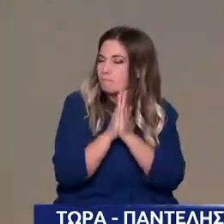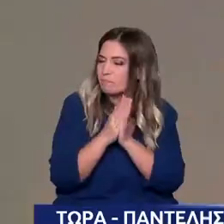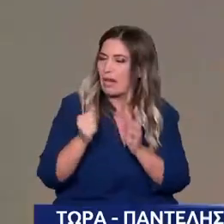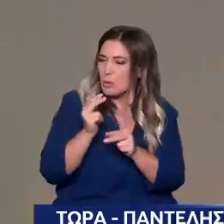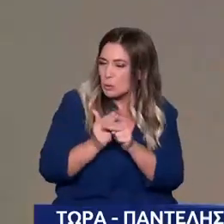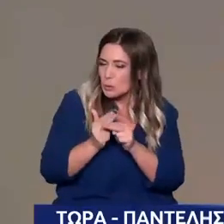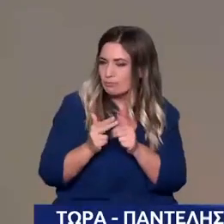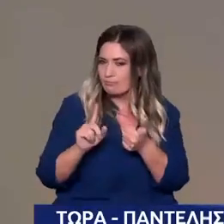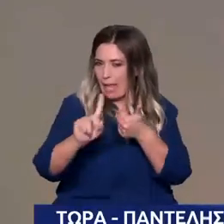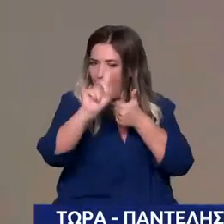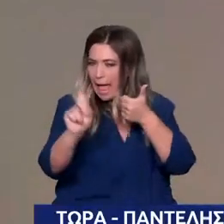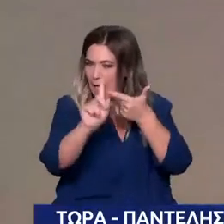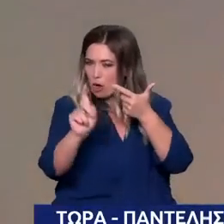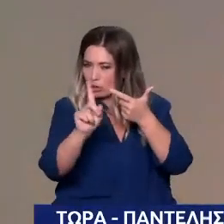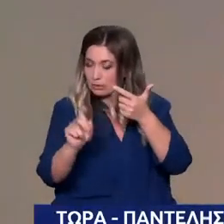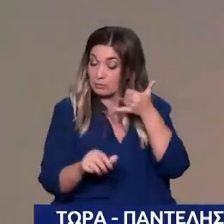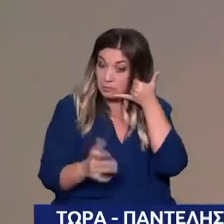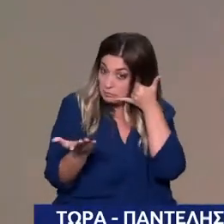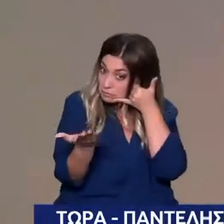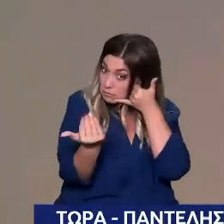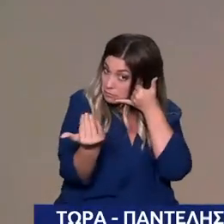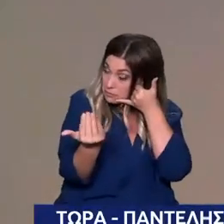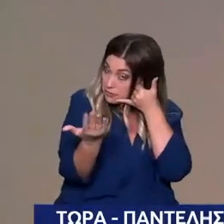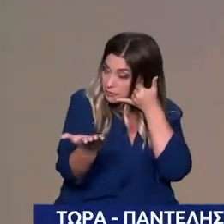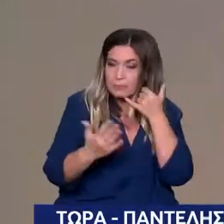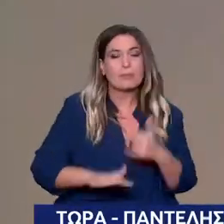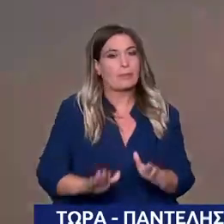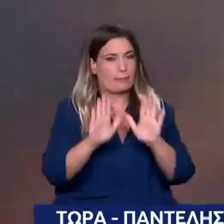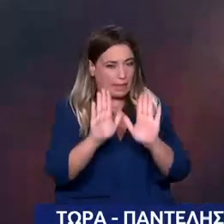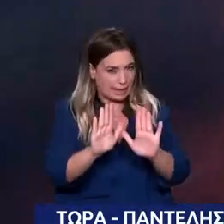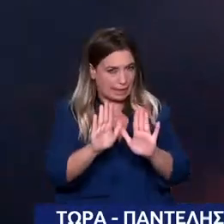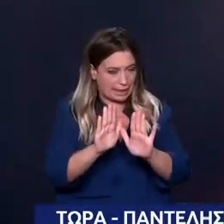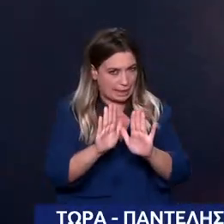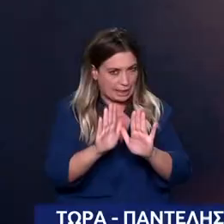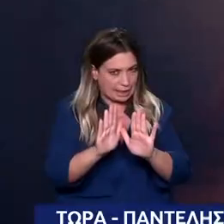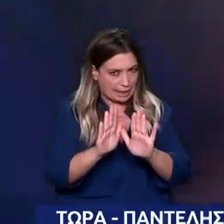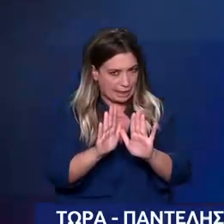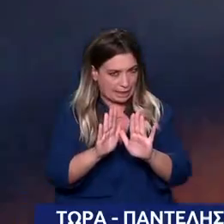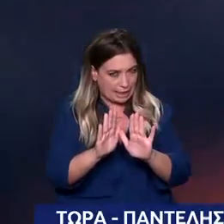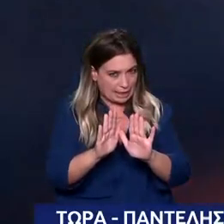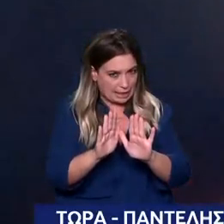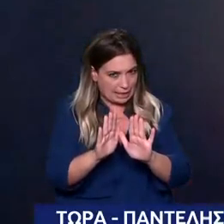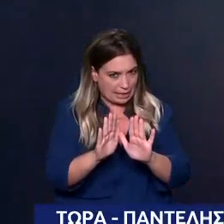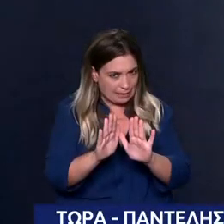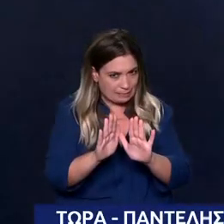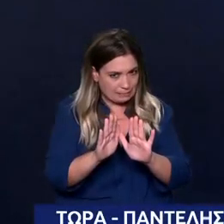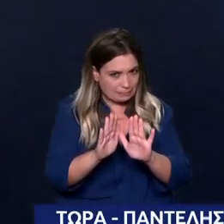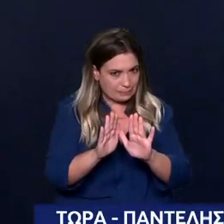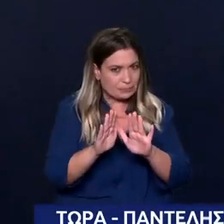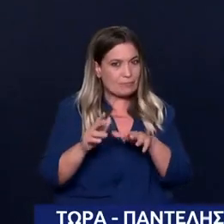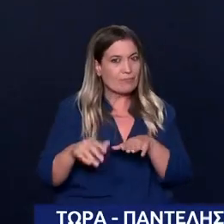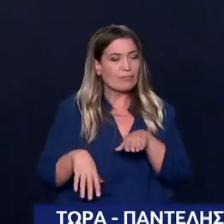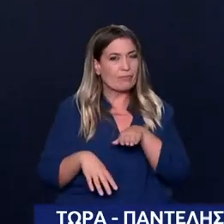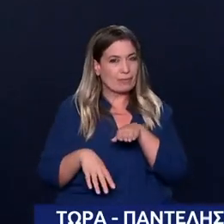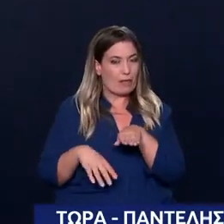είπατε. Παρακαλώ. Το τρένο πήρε φωτιά περισσότερη όσο εσείς είχατε οπτική επαφή μαζί του ή ήταν αυτή η